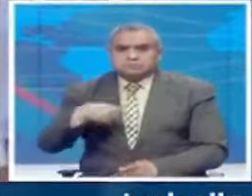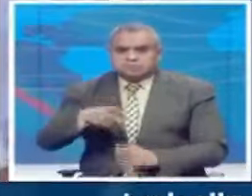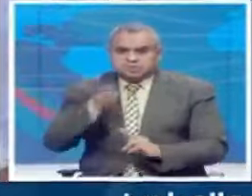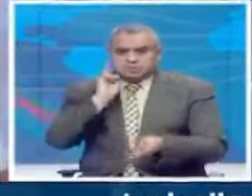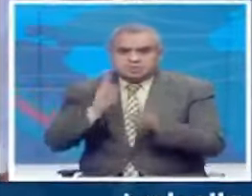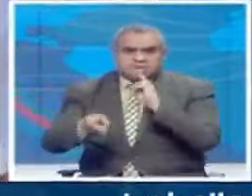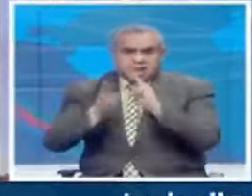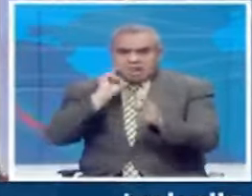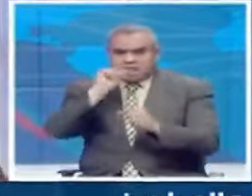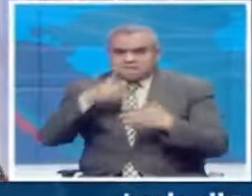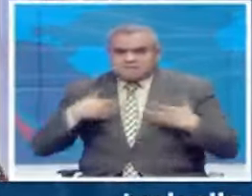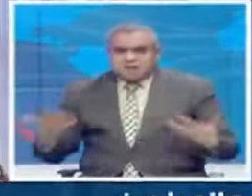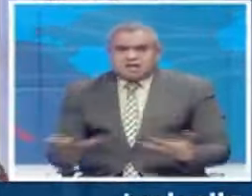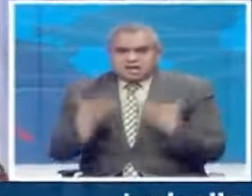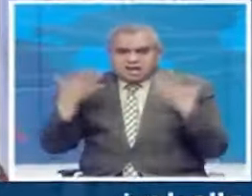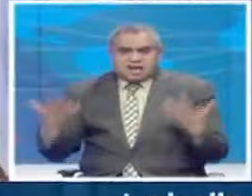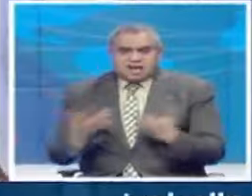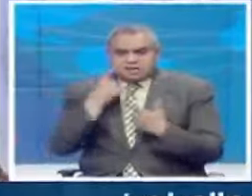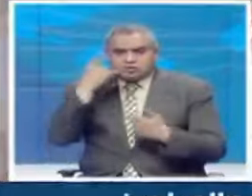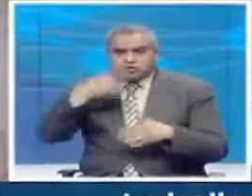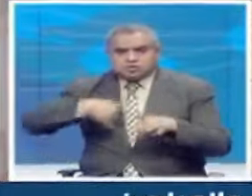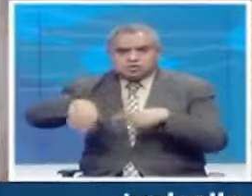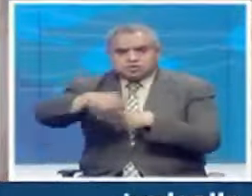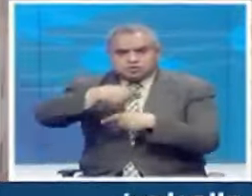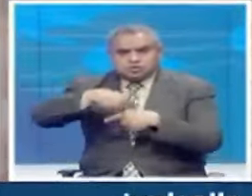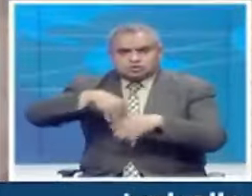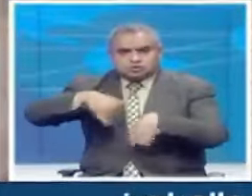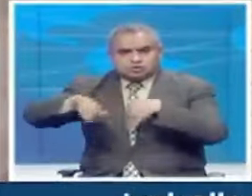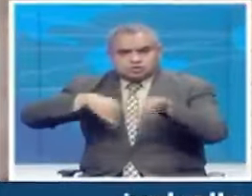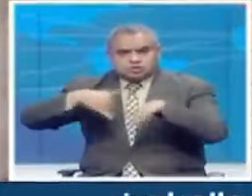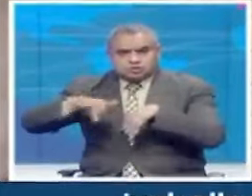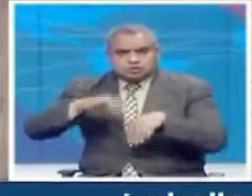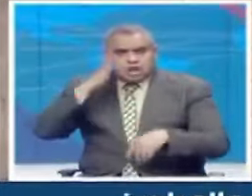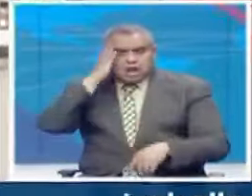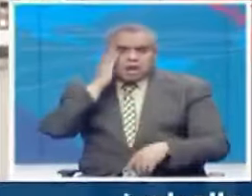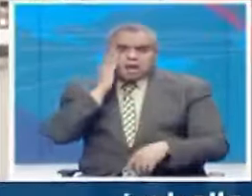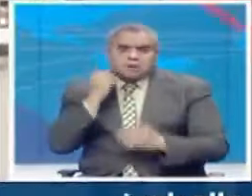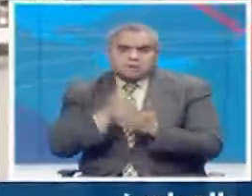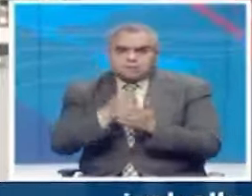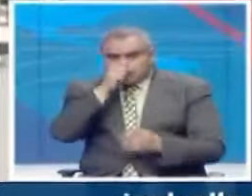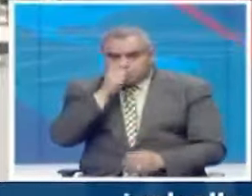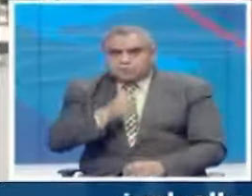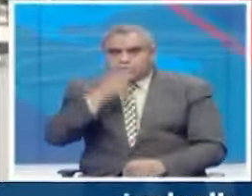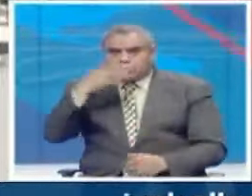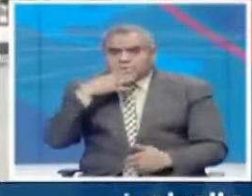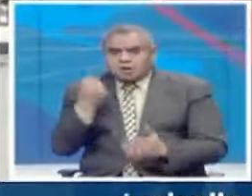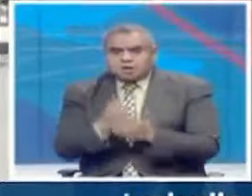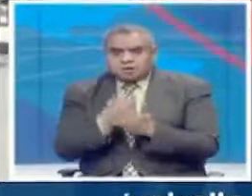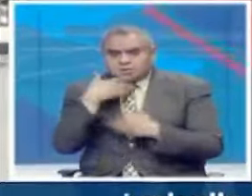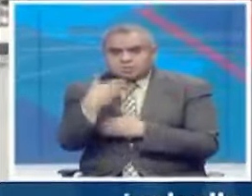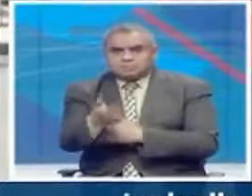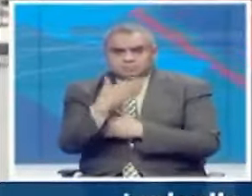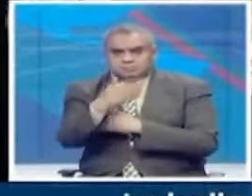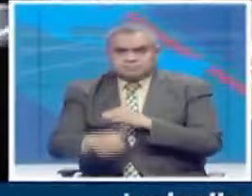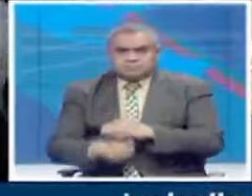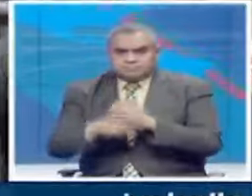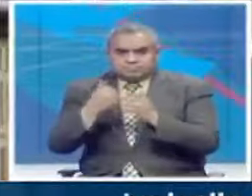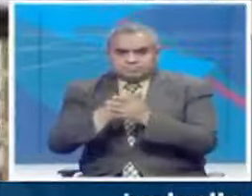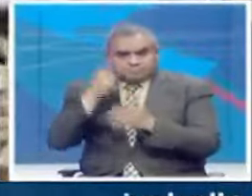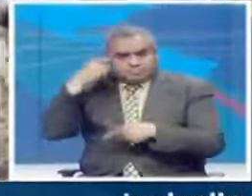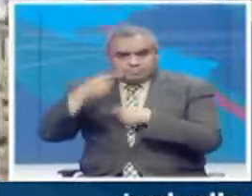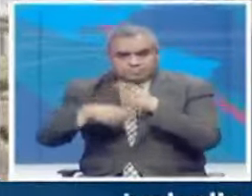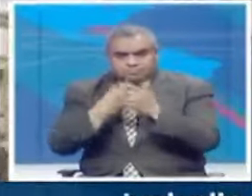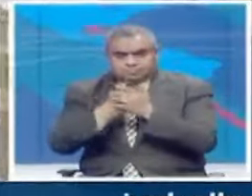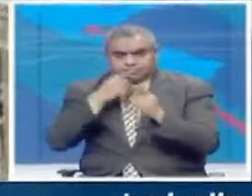الاحتفالات بعيد الشرطة تواصلت في الشوارع والميادين عبر توزيع الورود والهدايا على المواطنين في احتفالات